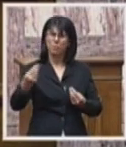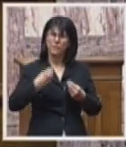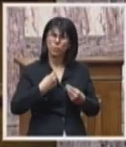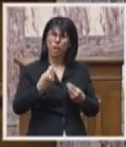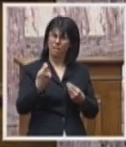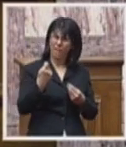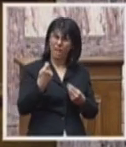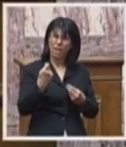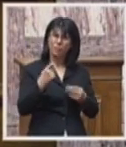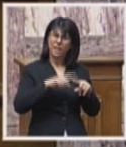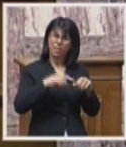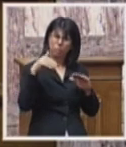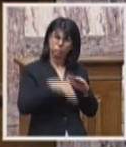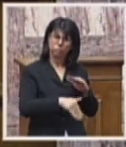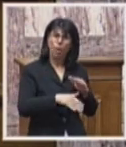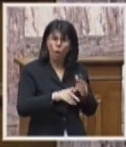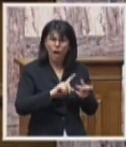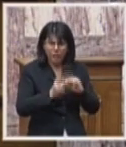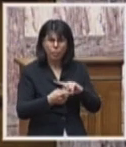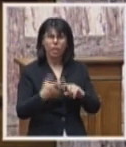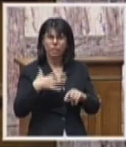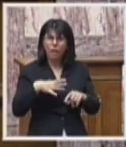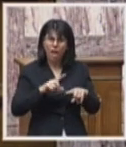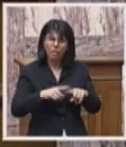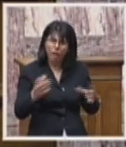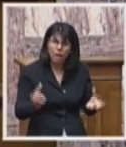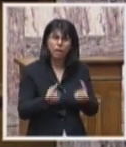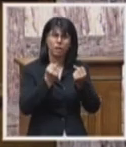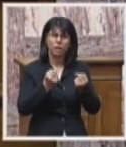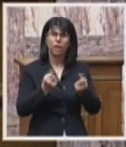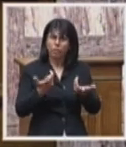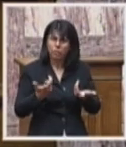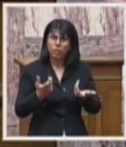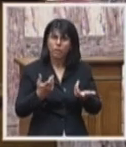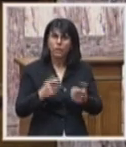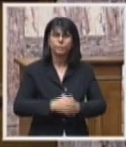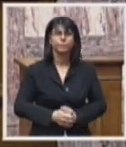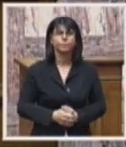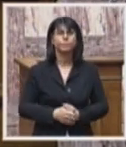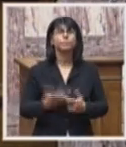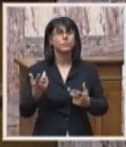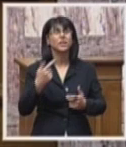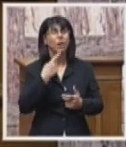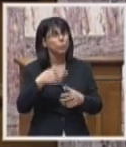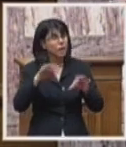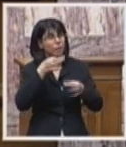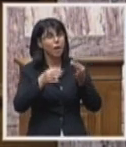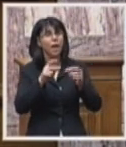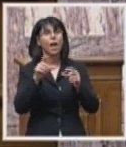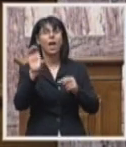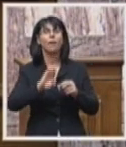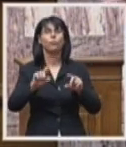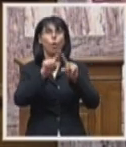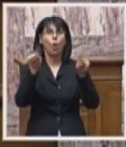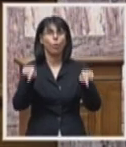Ελλάδα? Θέλουν να πετύχει. Και κάνουν και αυτοί λάθη. Και έχω πει από την αρχή το ευρωομόλογο. Πιθανώς